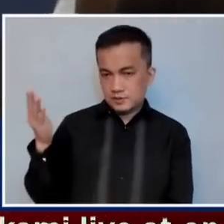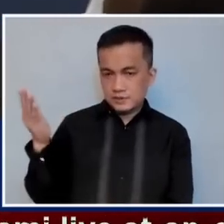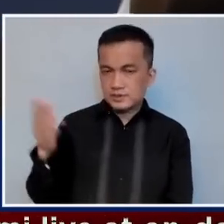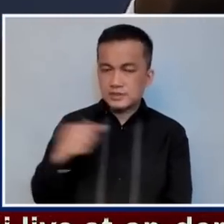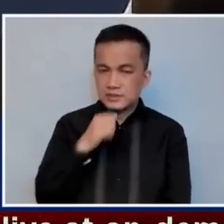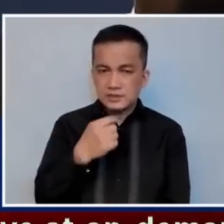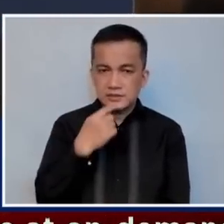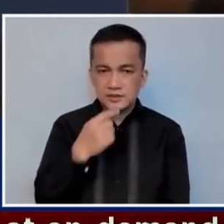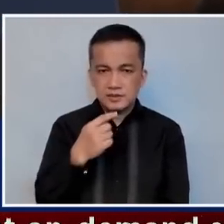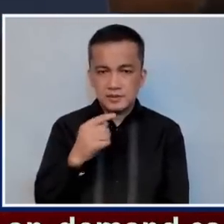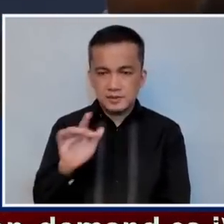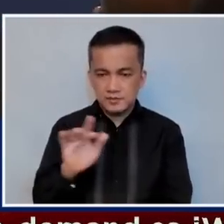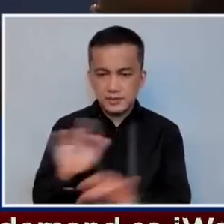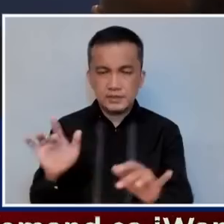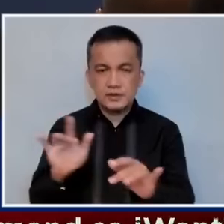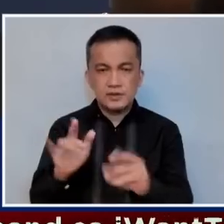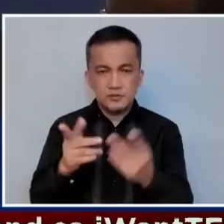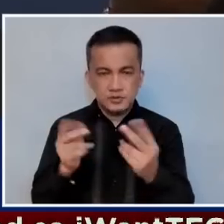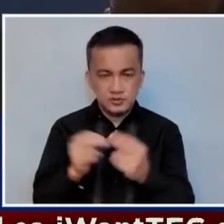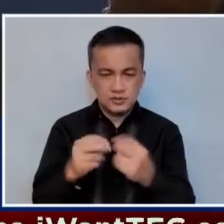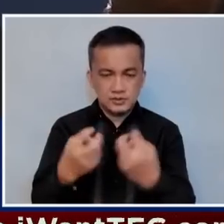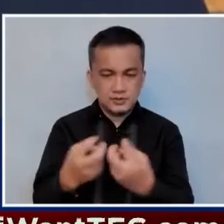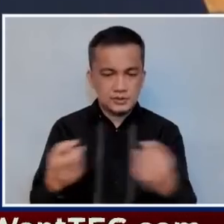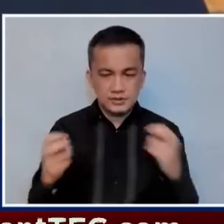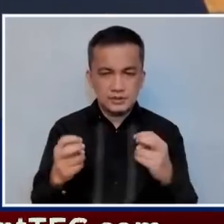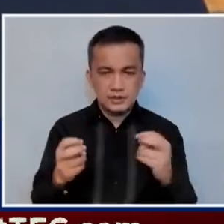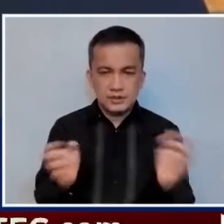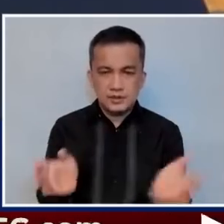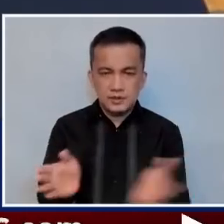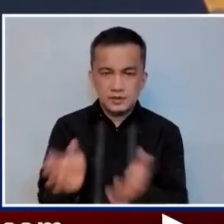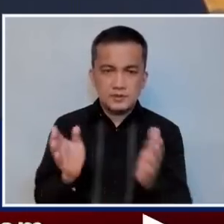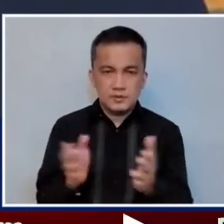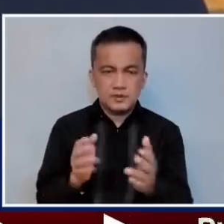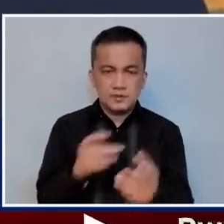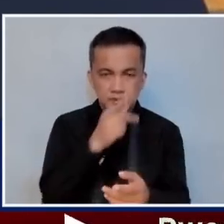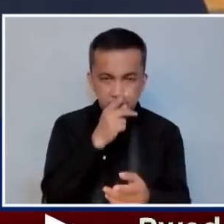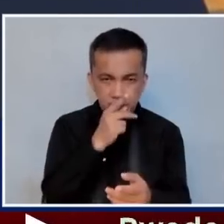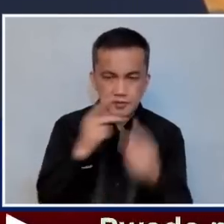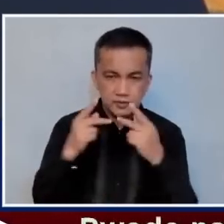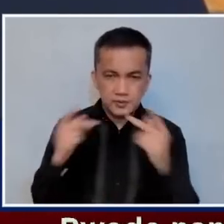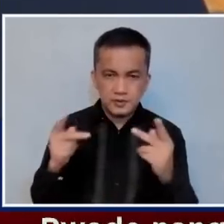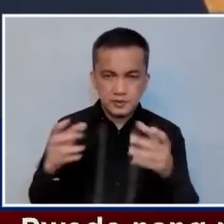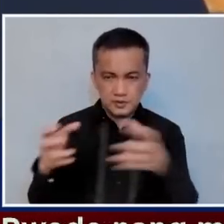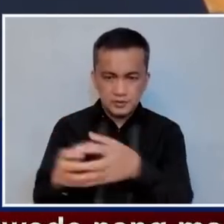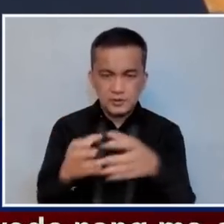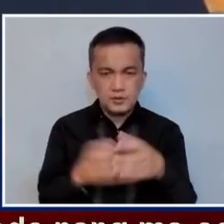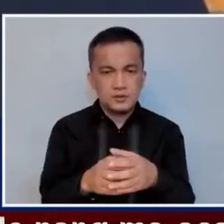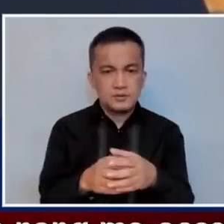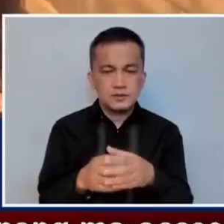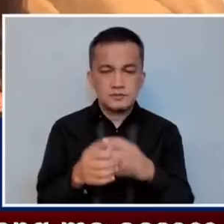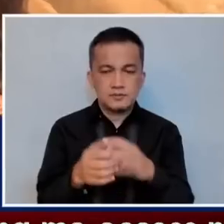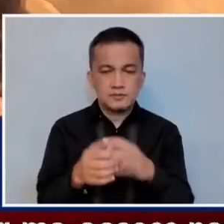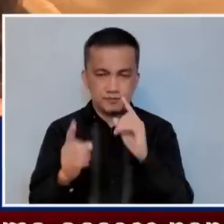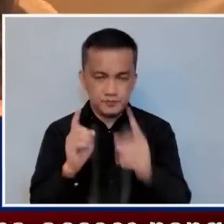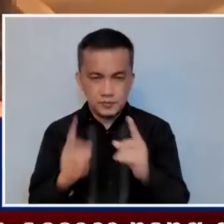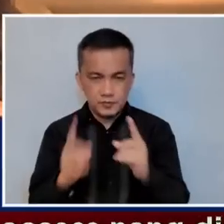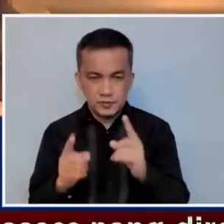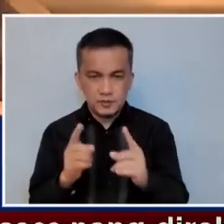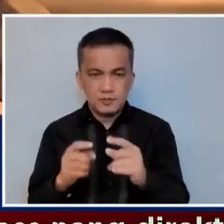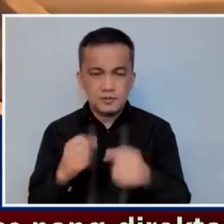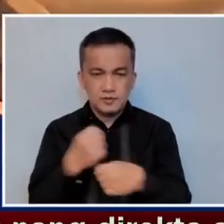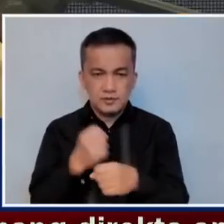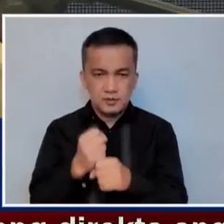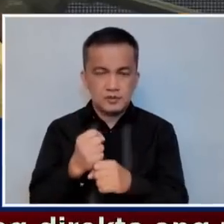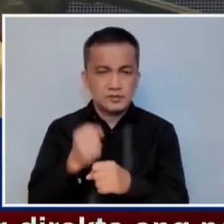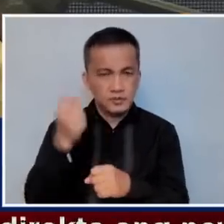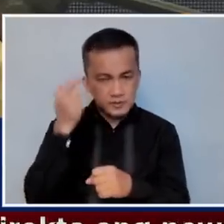bakanteng posisyon sa kanyang gabinete at hinimok lamang ang mga pribado at pampublikong sektor na mag-ugnayan para makagawa ang pamahalaan ng